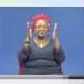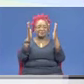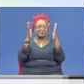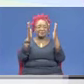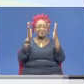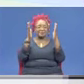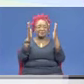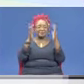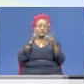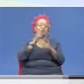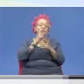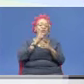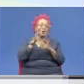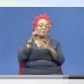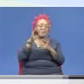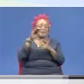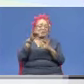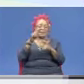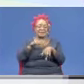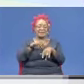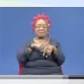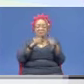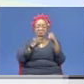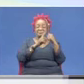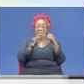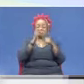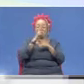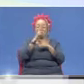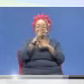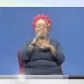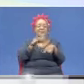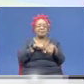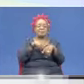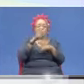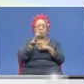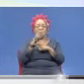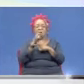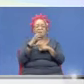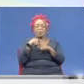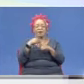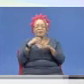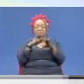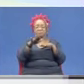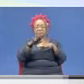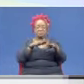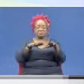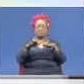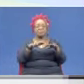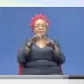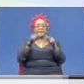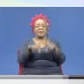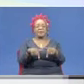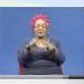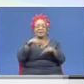Muhimu sana. Kesho ni mikiki mikiki. Saa 6 dhuhuri hadi saa 7 nitakuwa na Tafmin Kenpo Karate. Moja kwa moja kutoka hapa